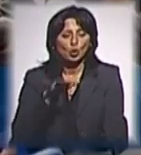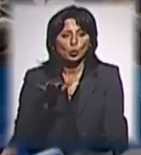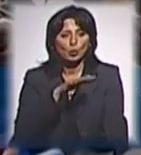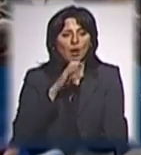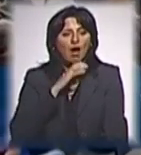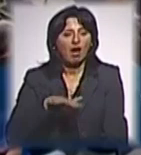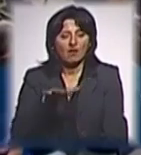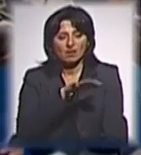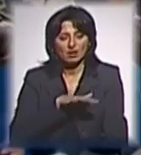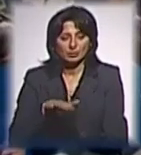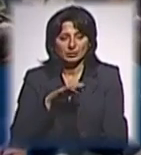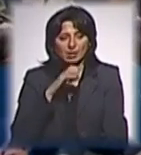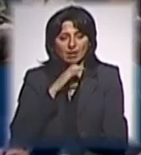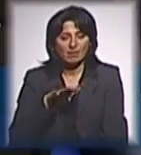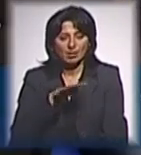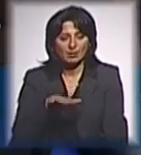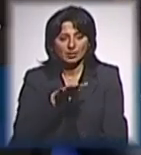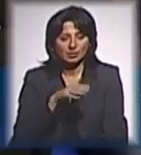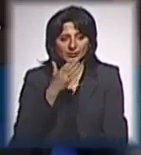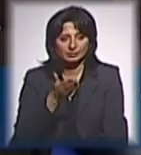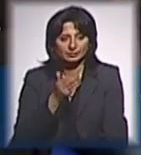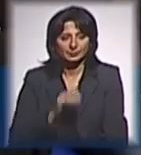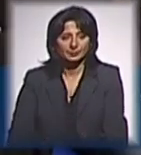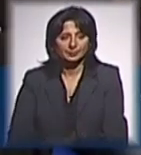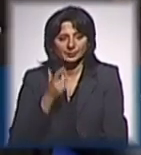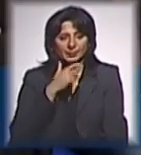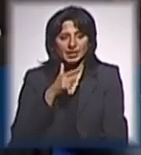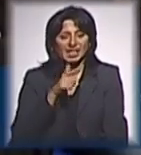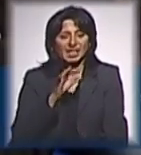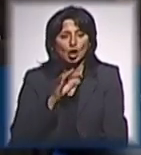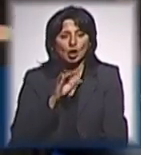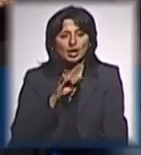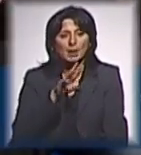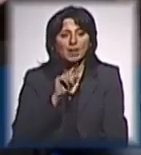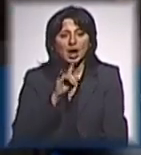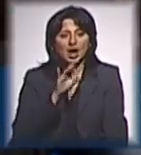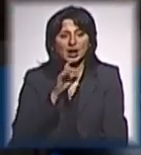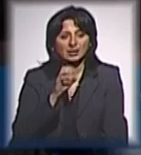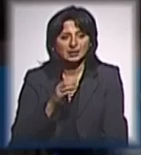უბანში, ავლაბარში და დაუჭიროს ჩვენმა მოსახლეობამ ხარი. ბატონი გია მახარაძე,